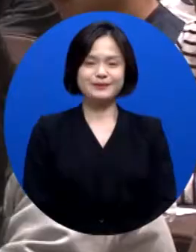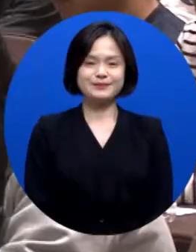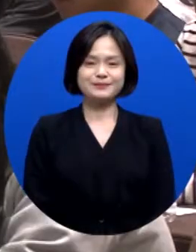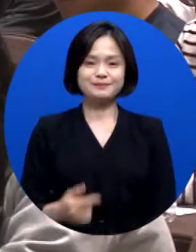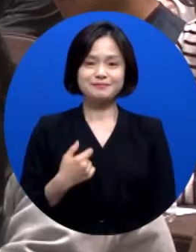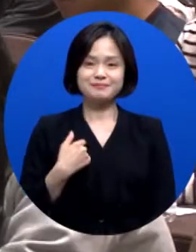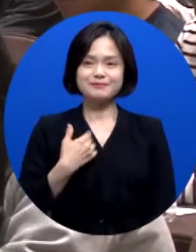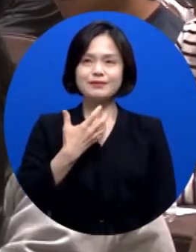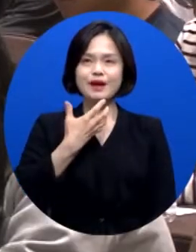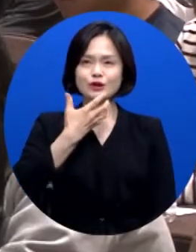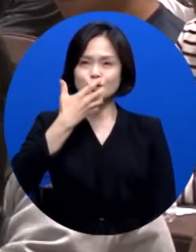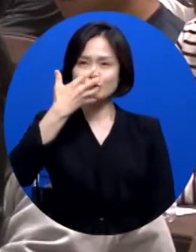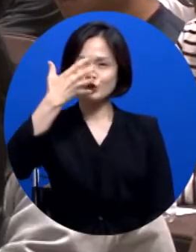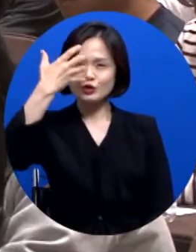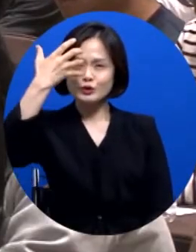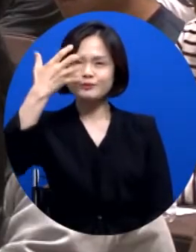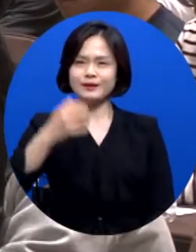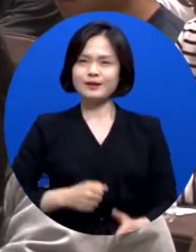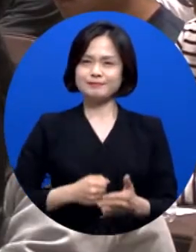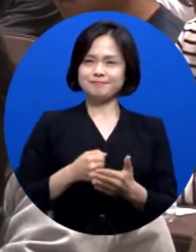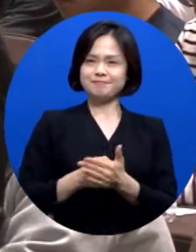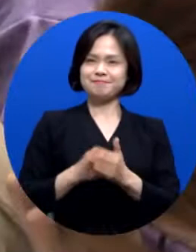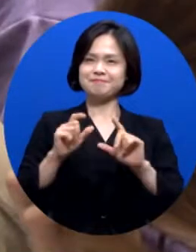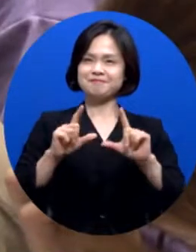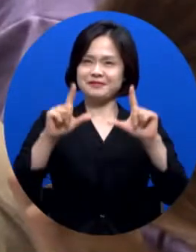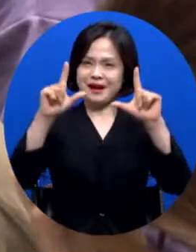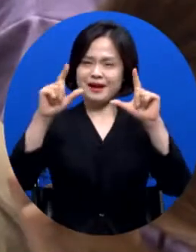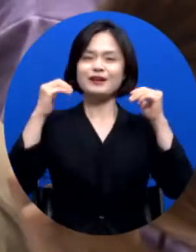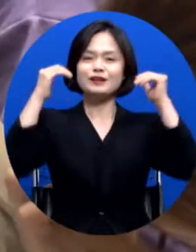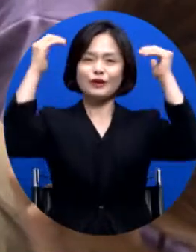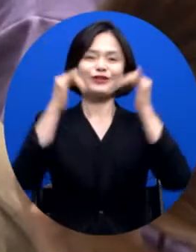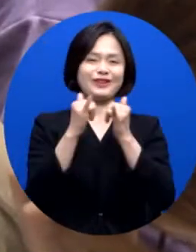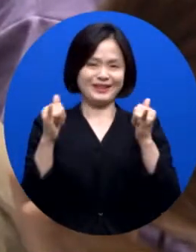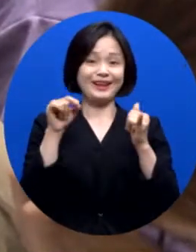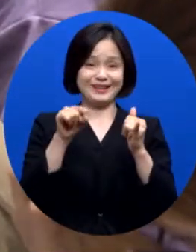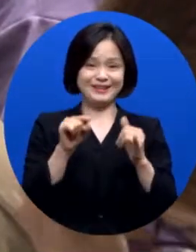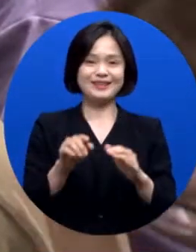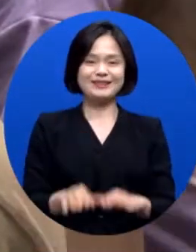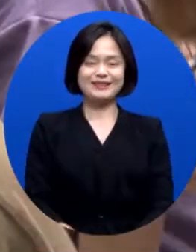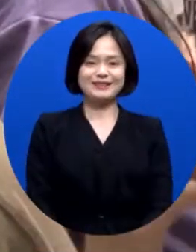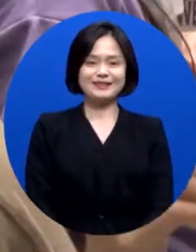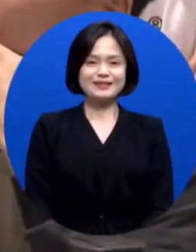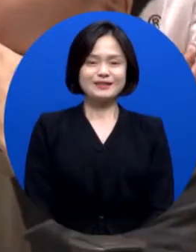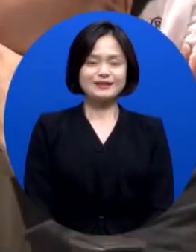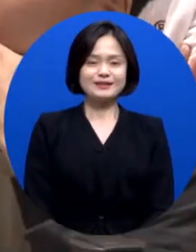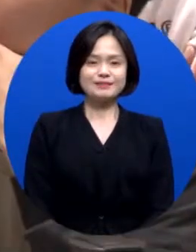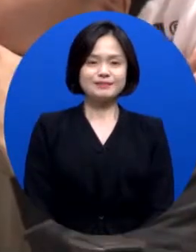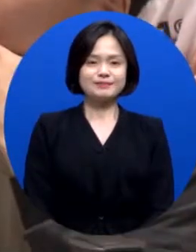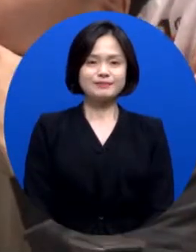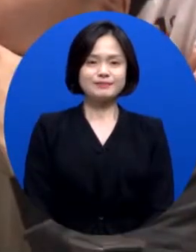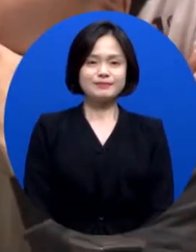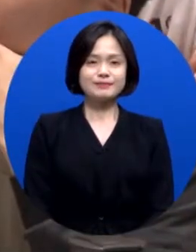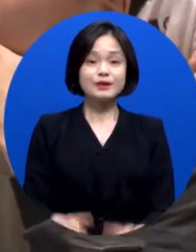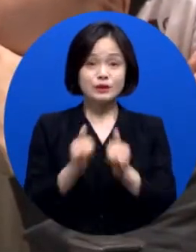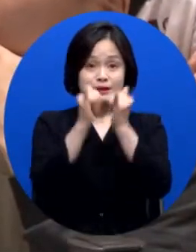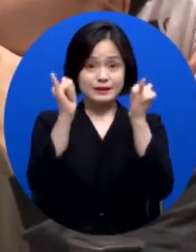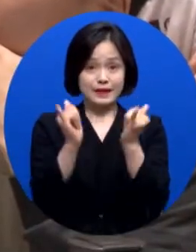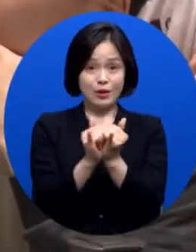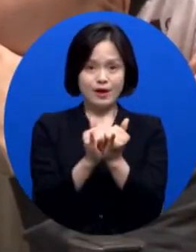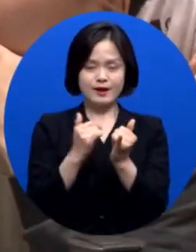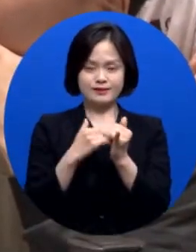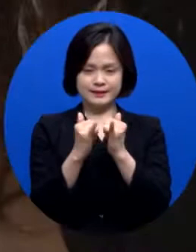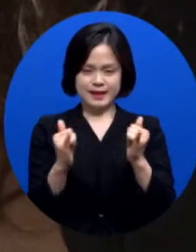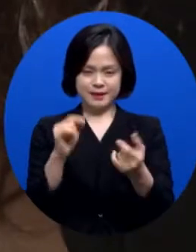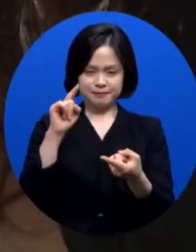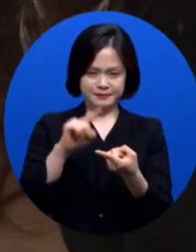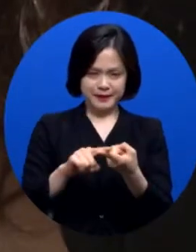자신의 꿈에 대해 마음을 다잡는 계기로 삼겠다고 말합니다. 이를 발판 삼아 훌륭한 사회일원으로 성장하겠다는